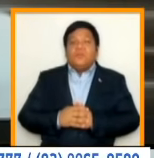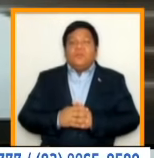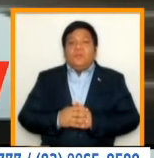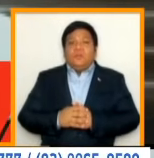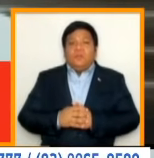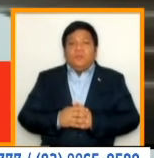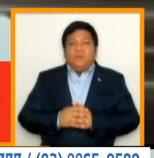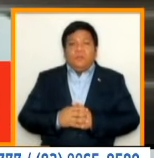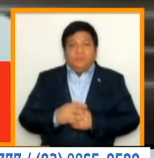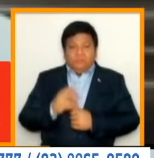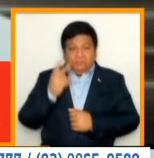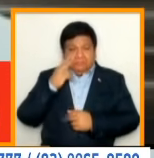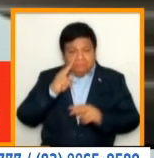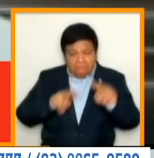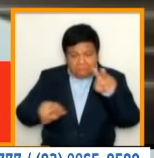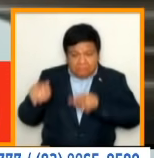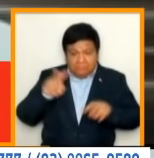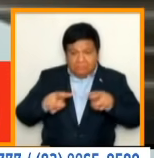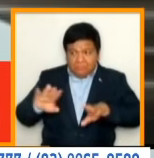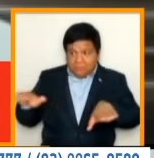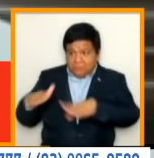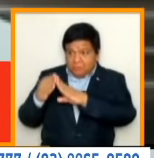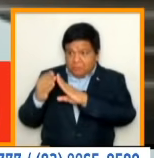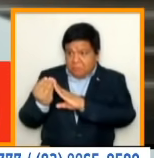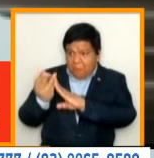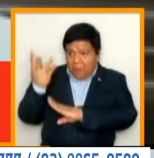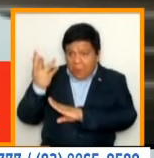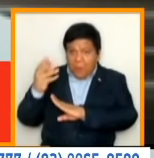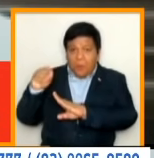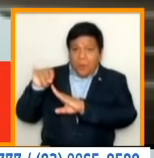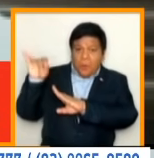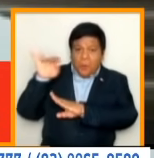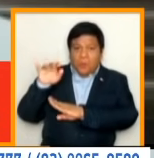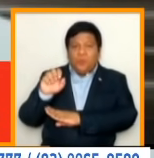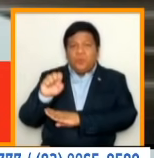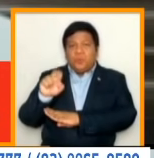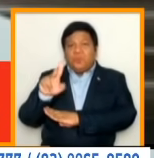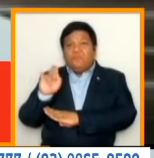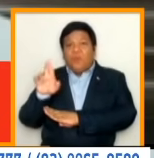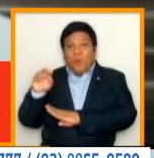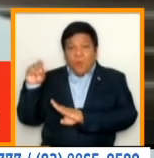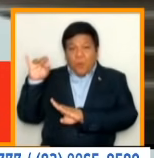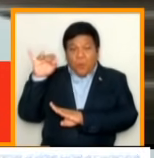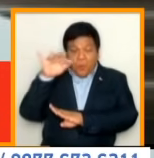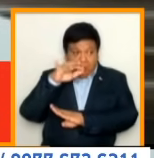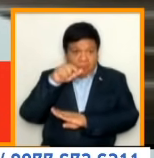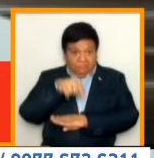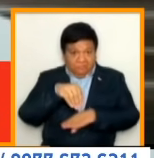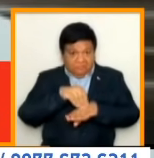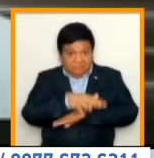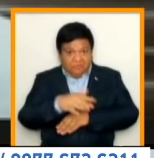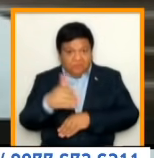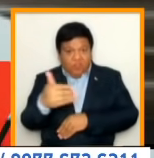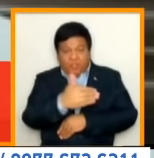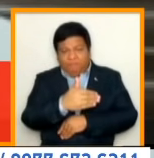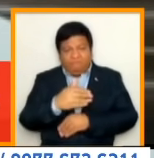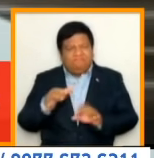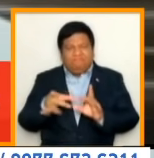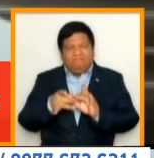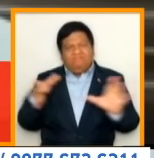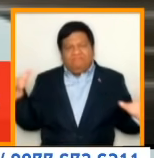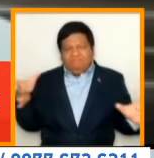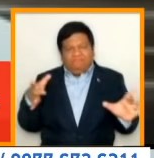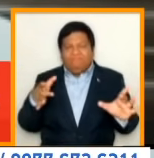kaugnayan yung binubugang sulfur ng bulkan doon po sa pagbaba ng